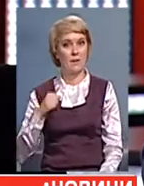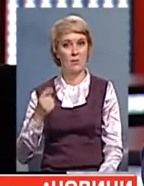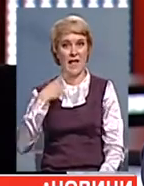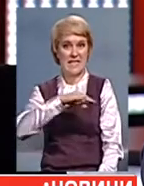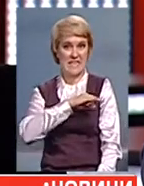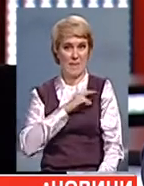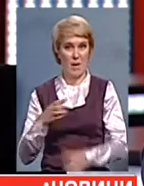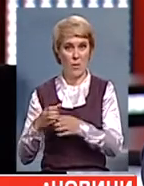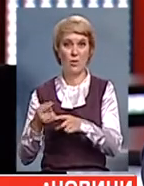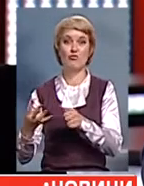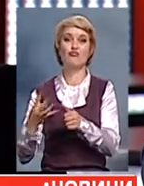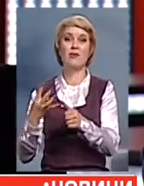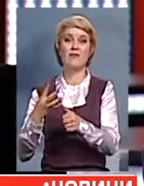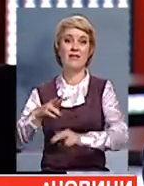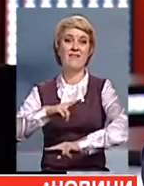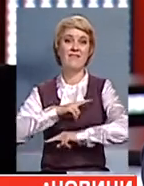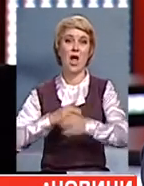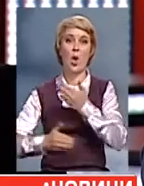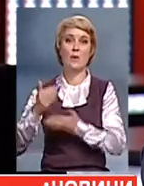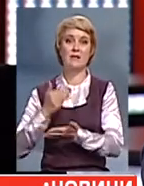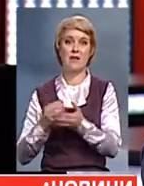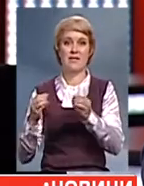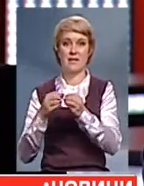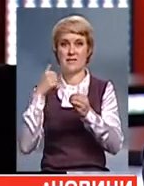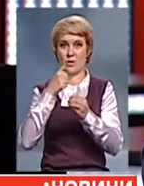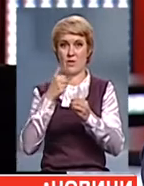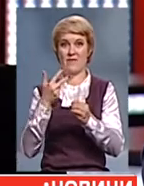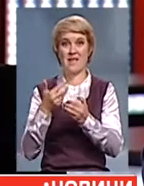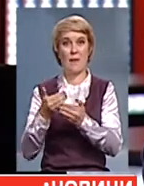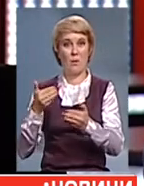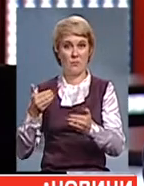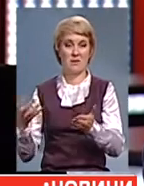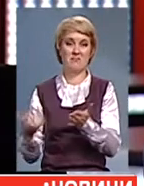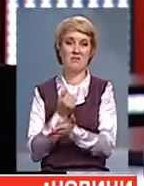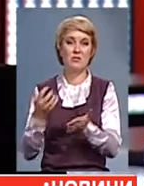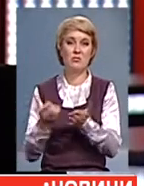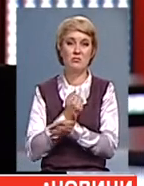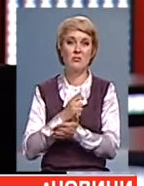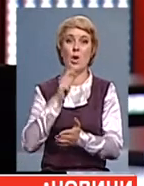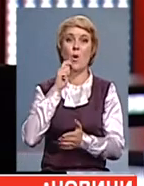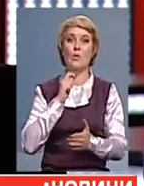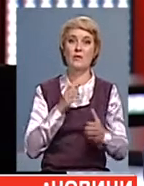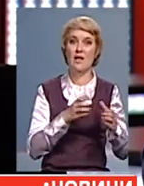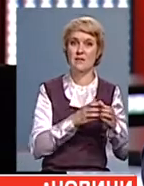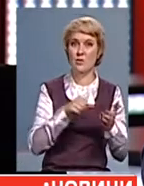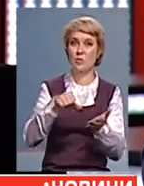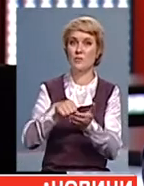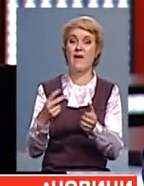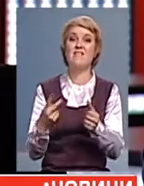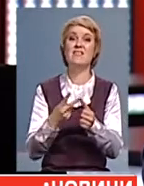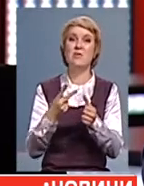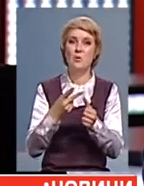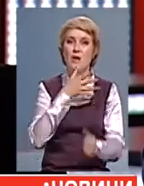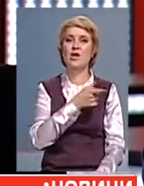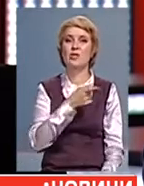клубу це вже четвертий фінал за останні 10 років три попередні команда виграла вітчизняні клуби у фіналах єврокубку вдруге за часів незалежної України